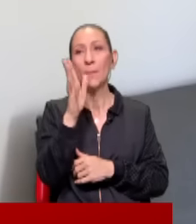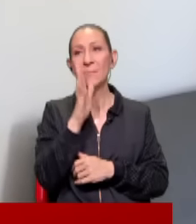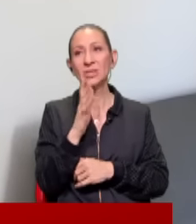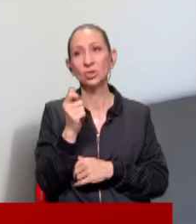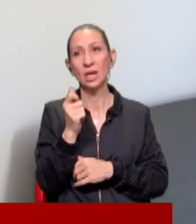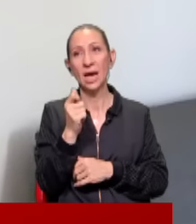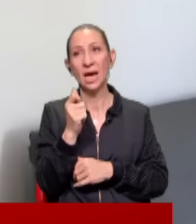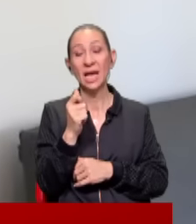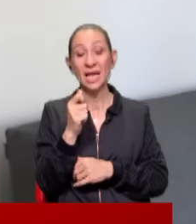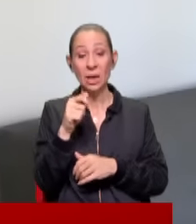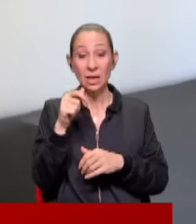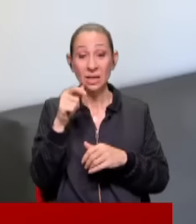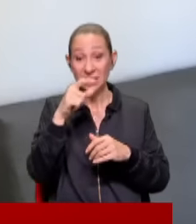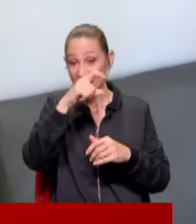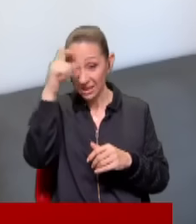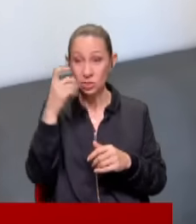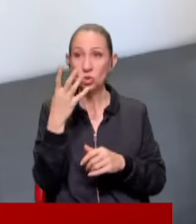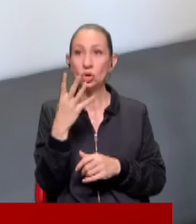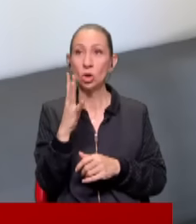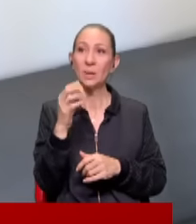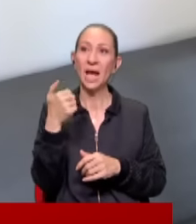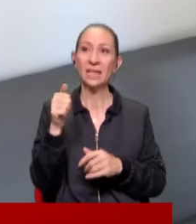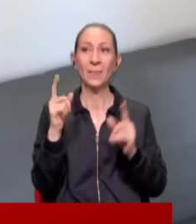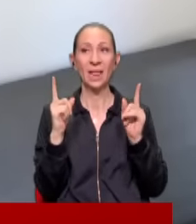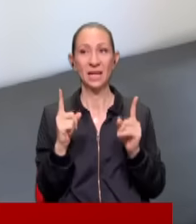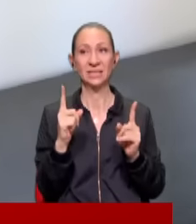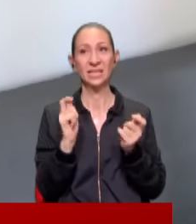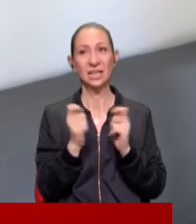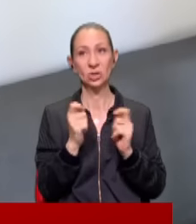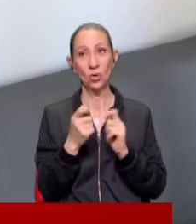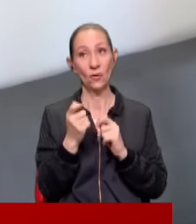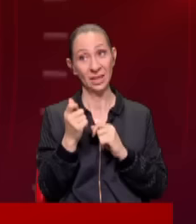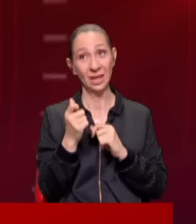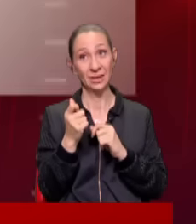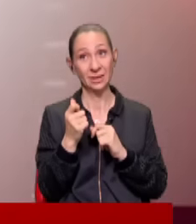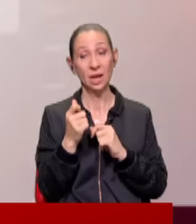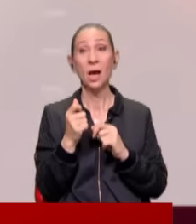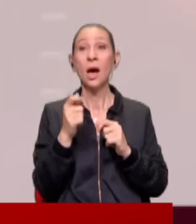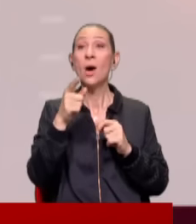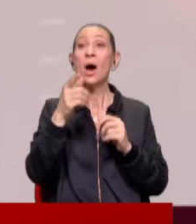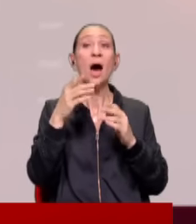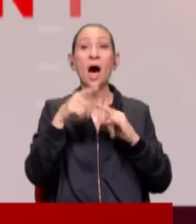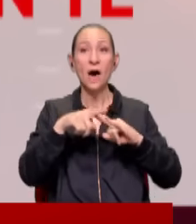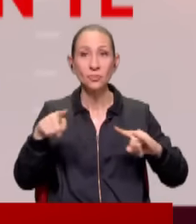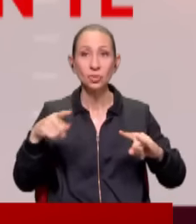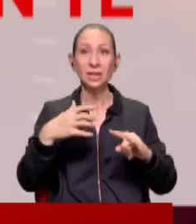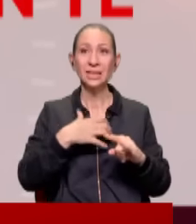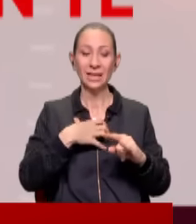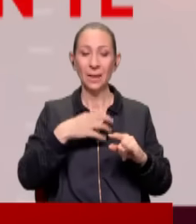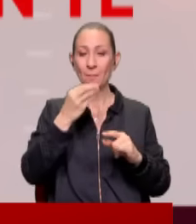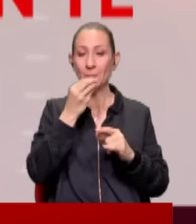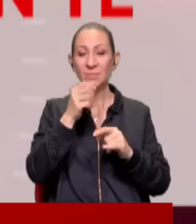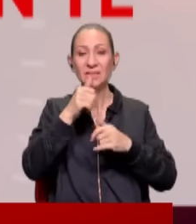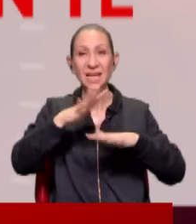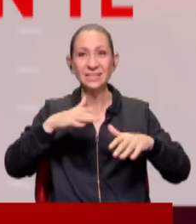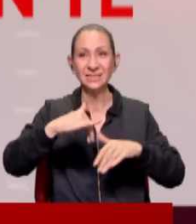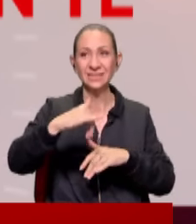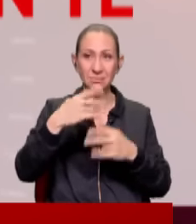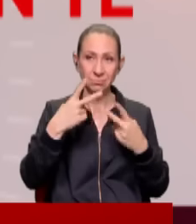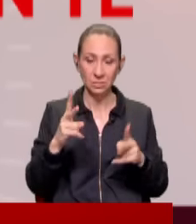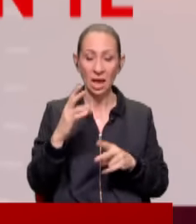2500 lira. Sezonda ise 4000 ile 6000 lira arasında değişiyor fiyatları. Apartın havuzu ve kendi plajı da mevcut.